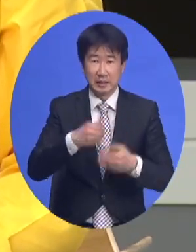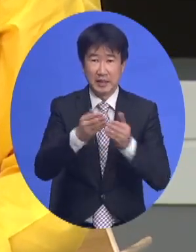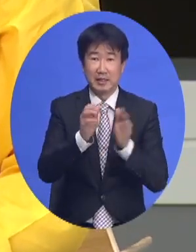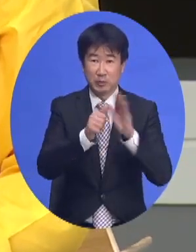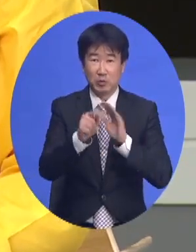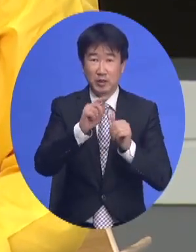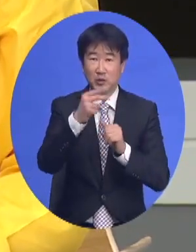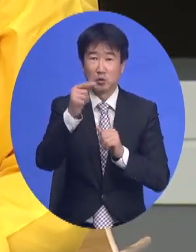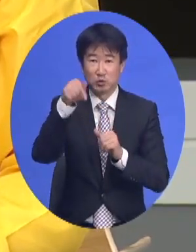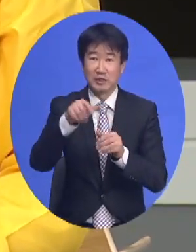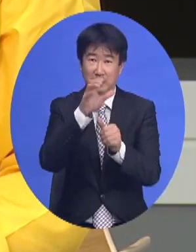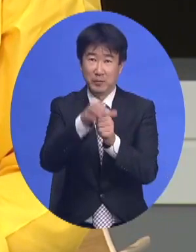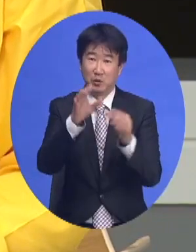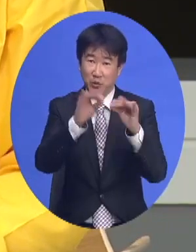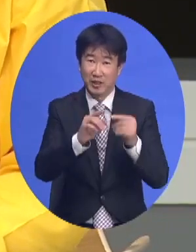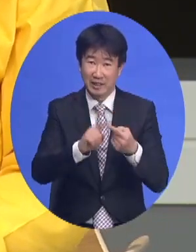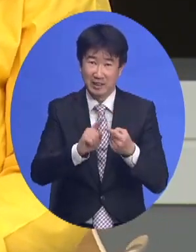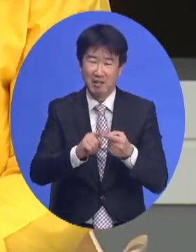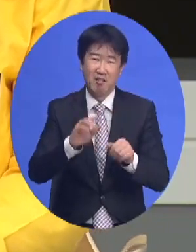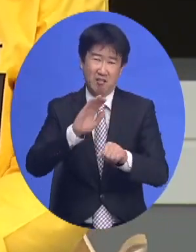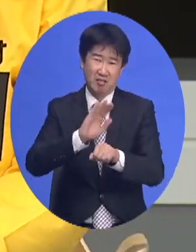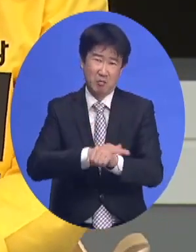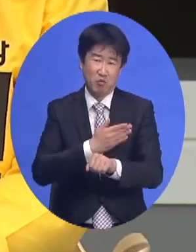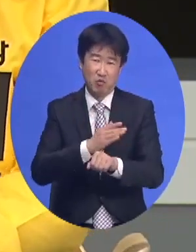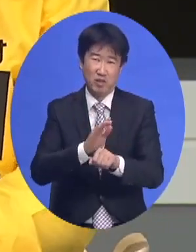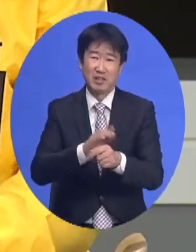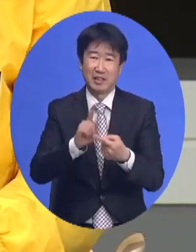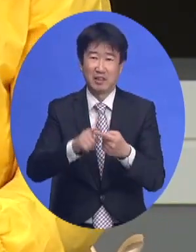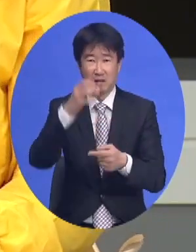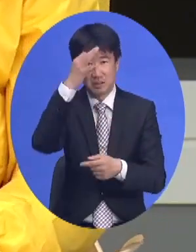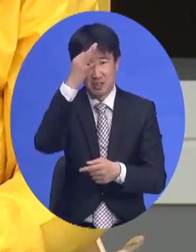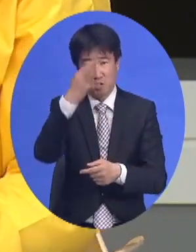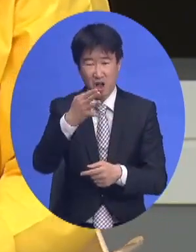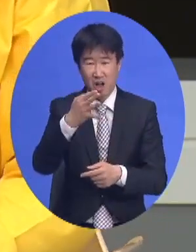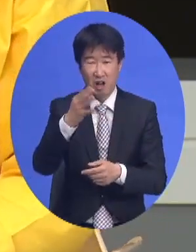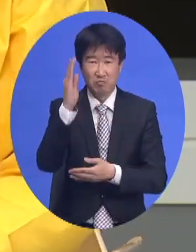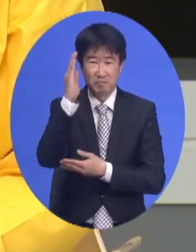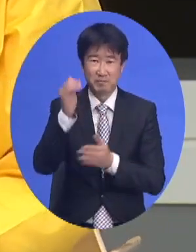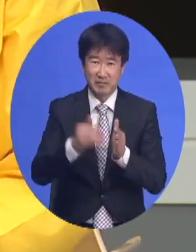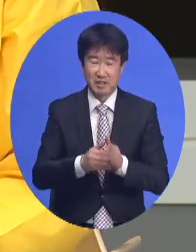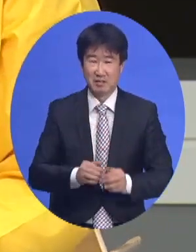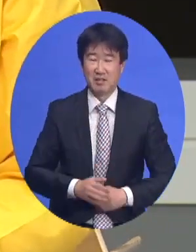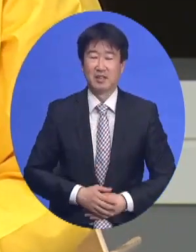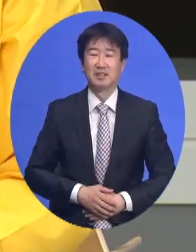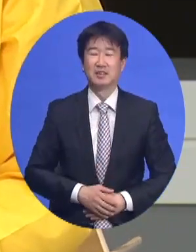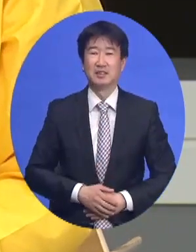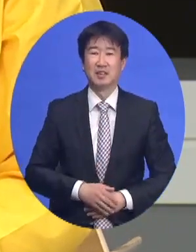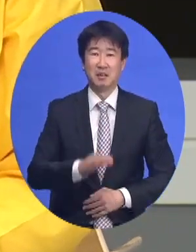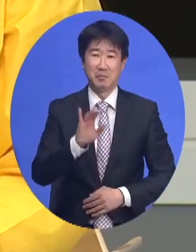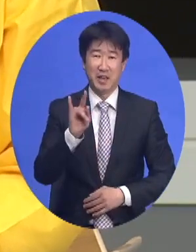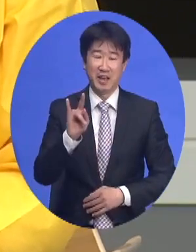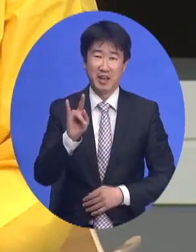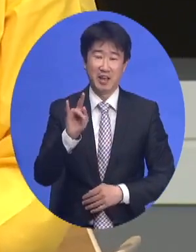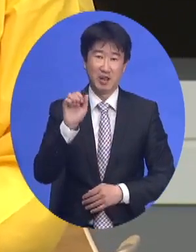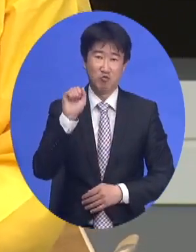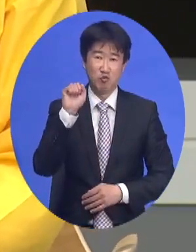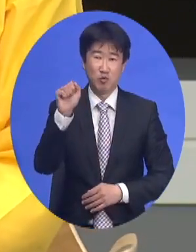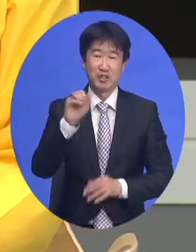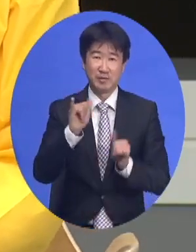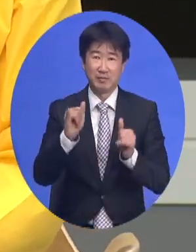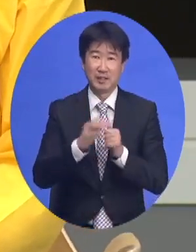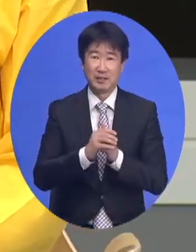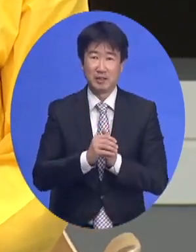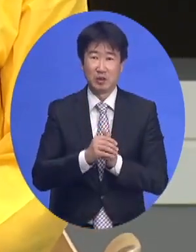말하면 조국 씨 임명에 동의한 것은 잘못이었다고 사과를 했습니다. 우리 그 배주임 후보께서는 그때